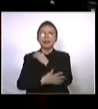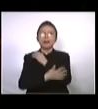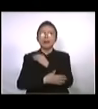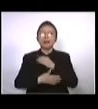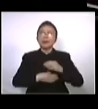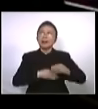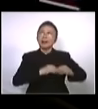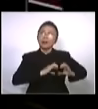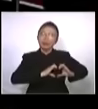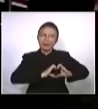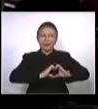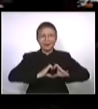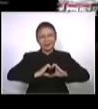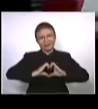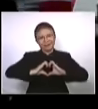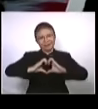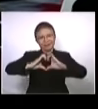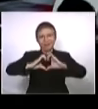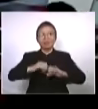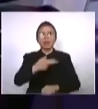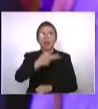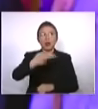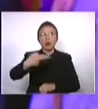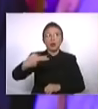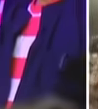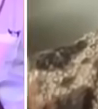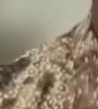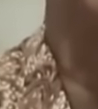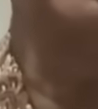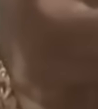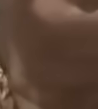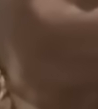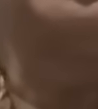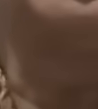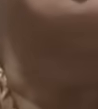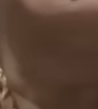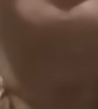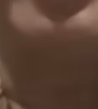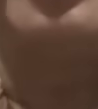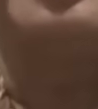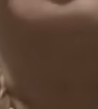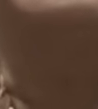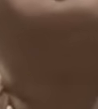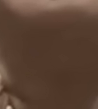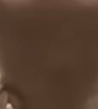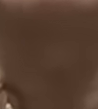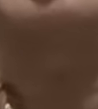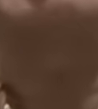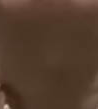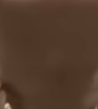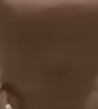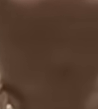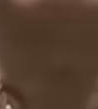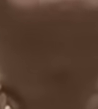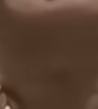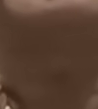beda sekali I beda ya Jadi maksud anda Prof Maaf saya potong maksud anda adalah emang ini adalah bagian dari strategi gibr untuk menggunakan Disi